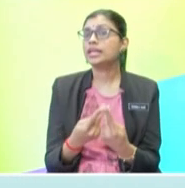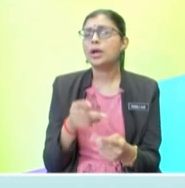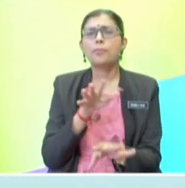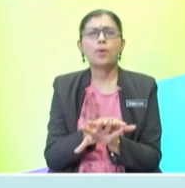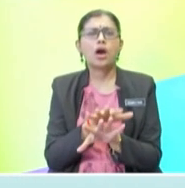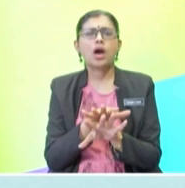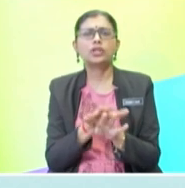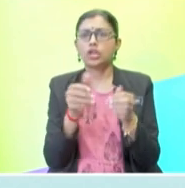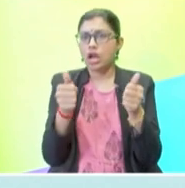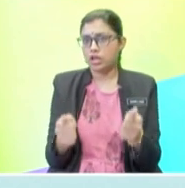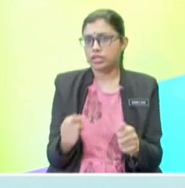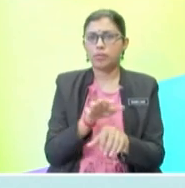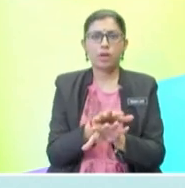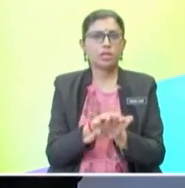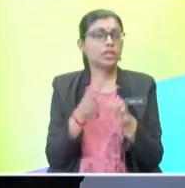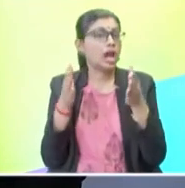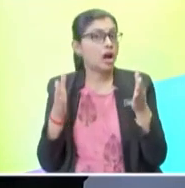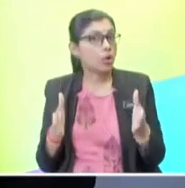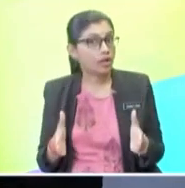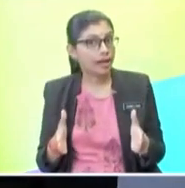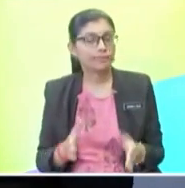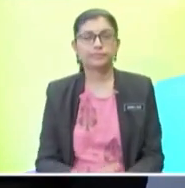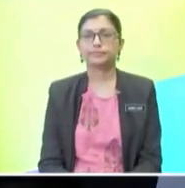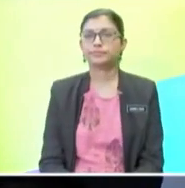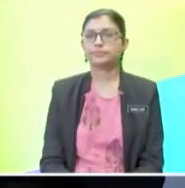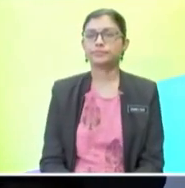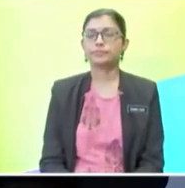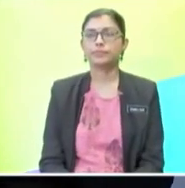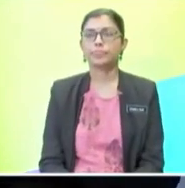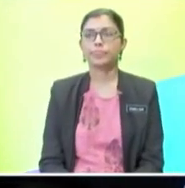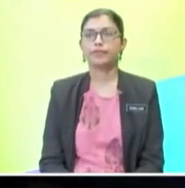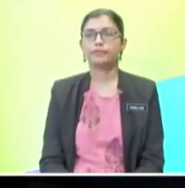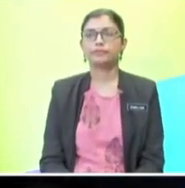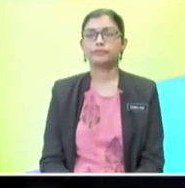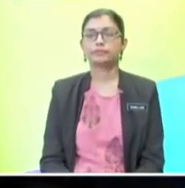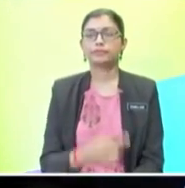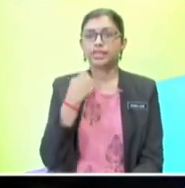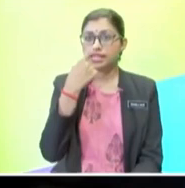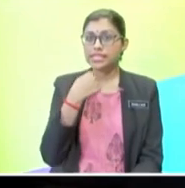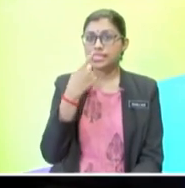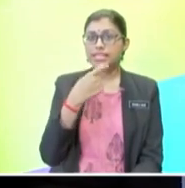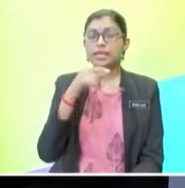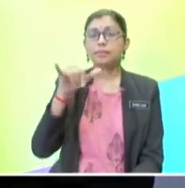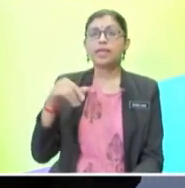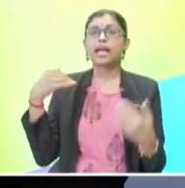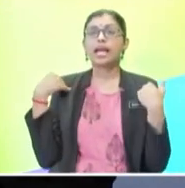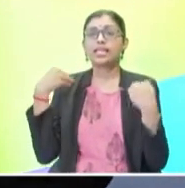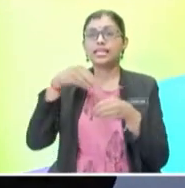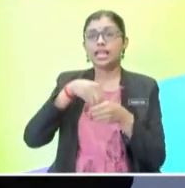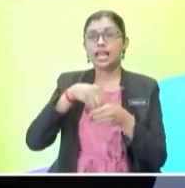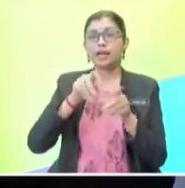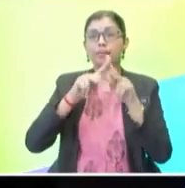cikgu nak tanya dengan murid-murid cikgu yang berada di atas talian, siapa boleh kongsi dengan cikgu siapa anggota keluarga yang ada dalam keluarga